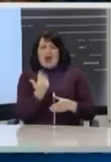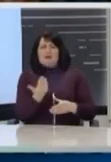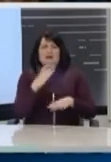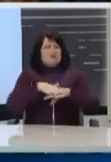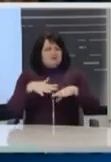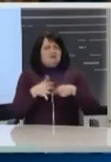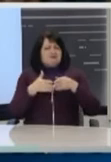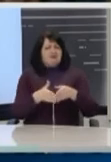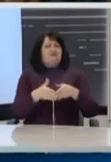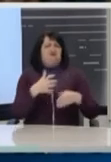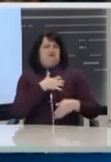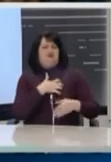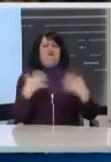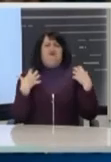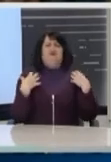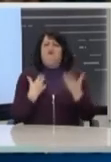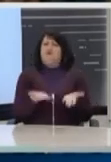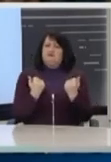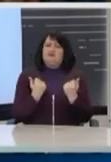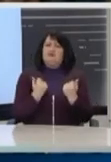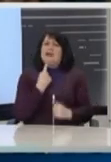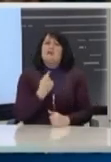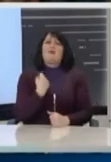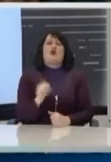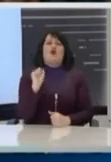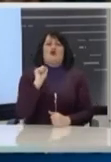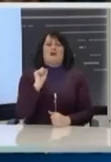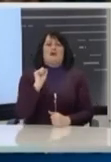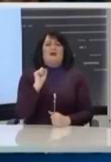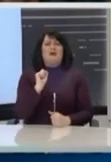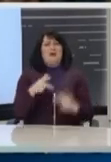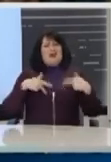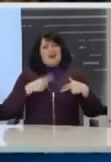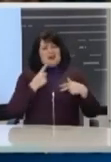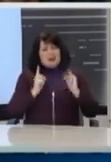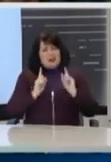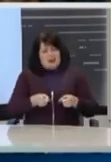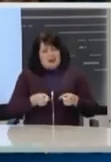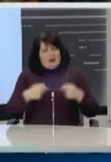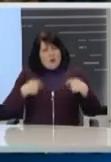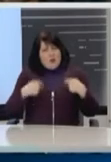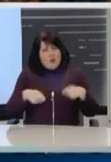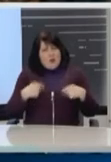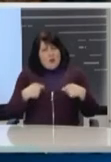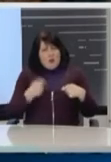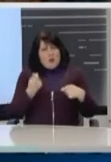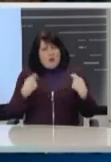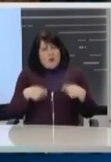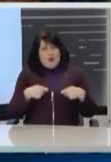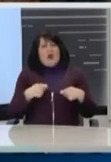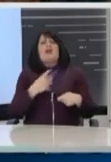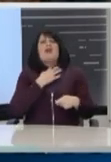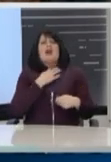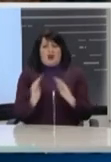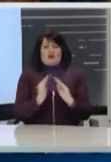εξαιρούνται επίσης, αποφάσισε η κυβέρνηση ότι πλούσιοι είναι στην Ελλάδα και δεν χρειάζονται κοινωνική μέρημνα